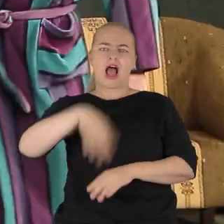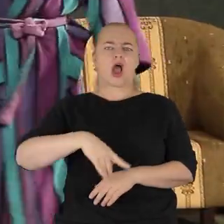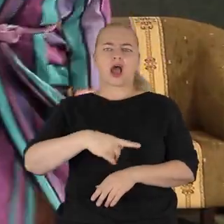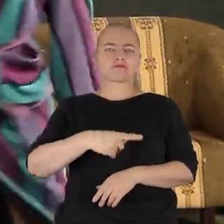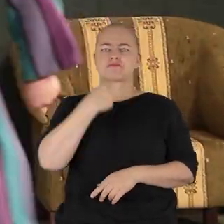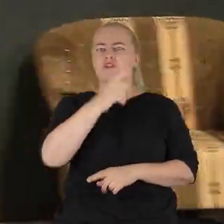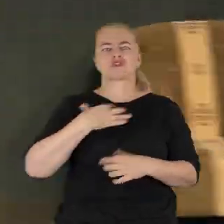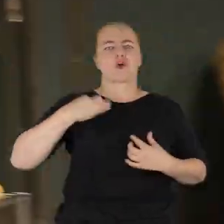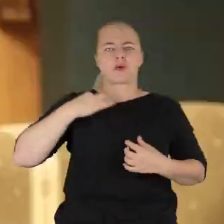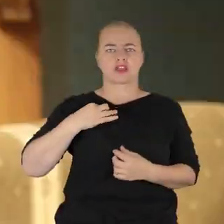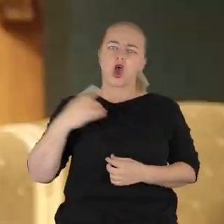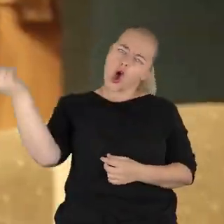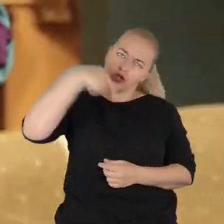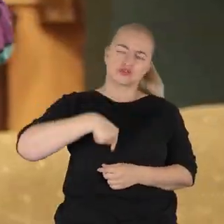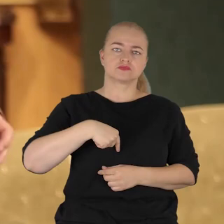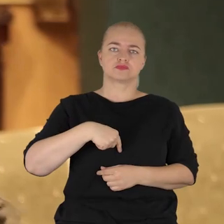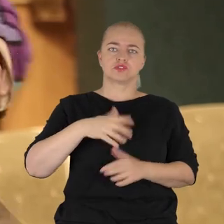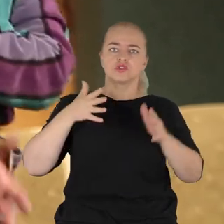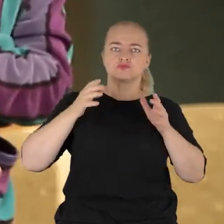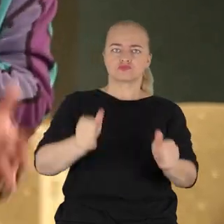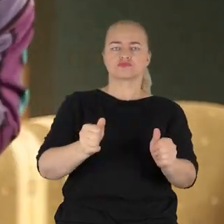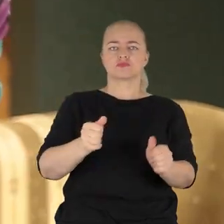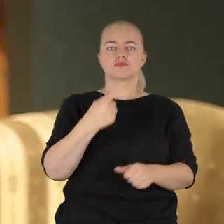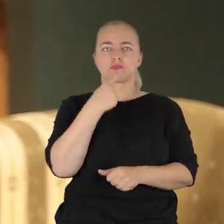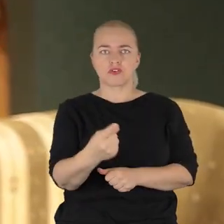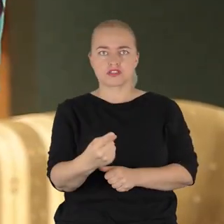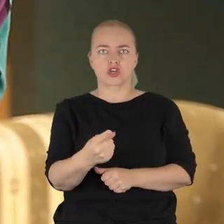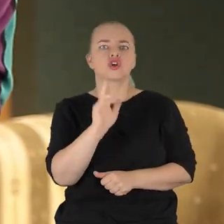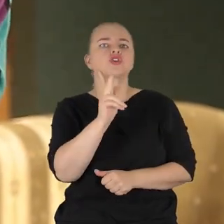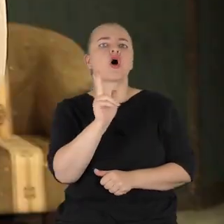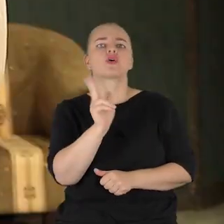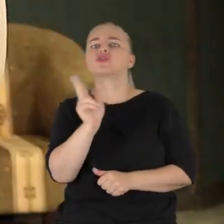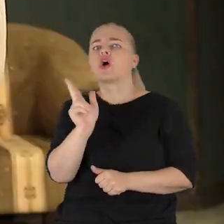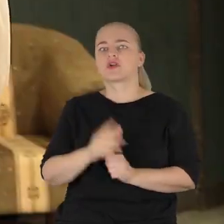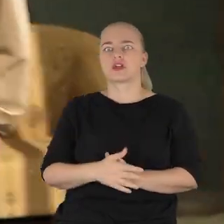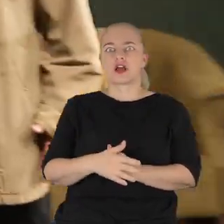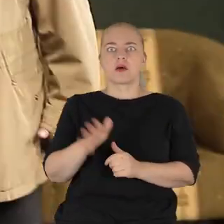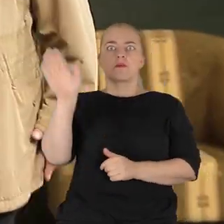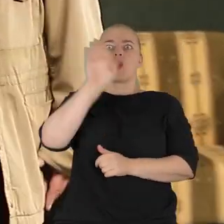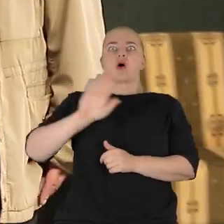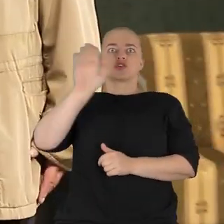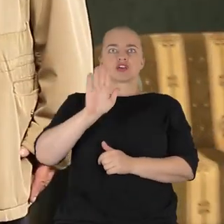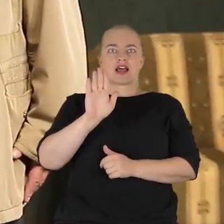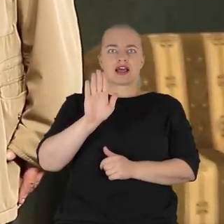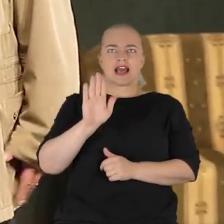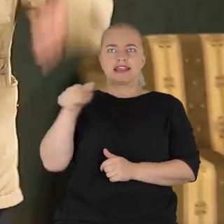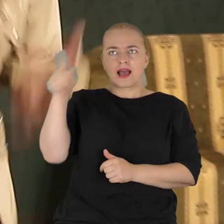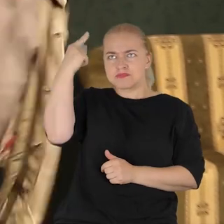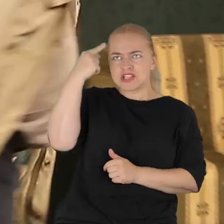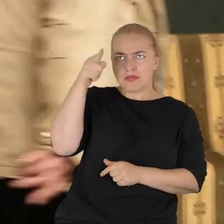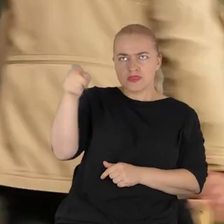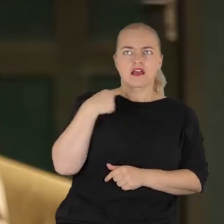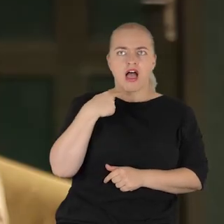tu! Stój, mów! Ona jest... Mów, kto to jest barwa? Rany boskie! No co? A ja cię miałem za dupę wołów?